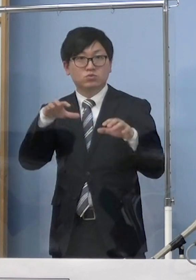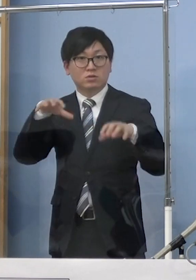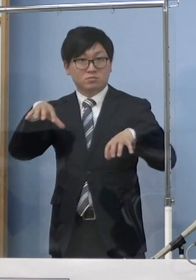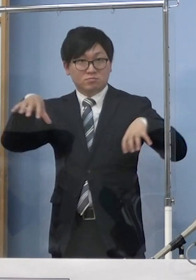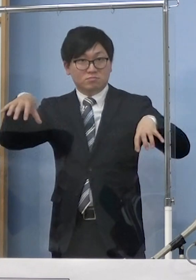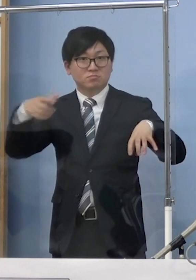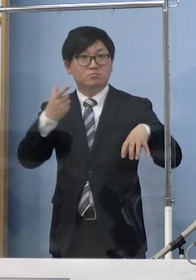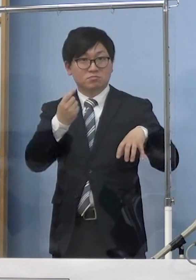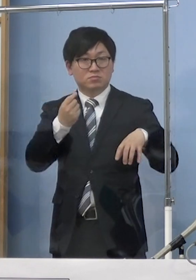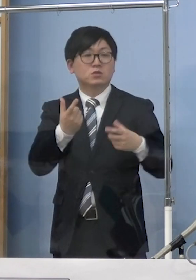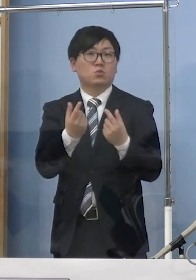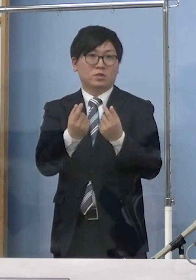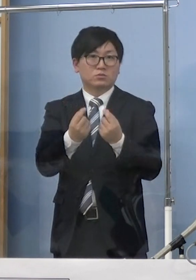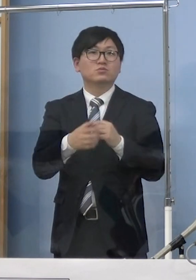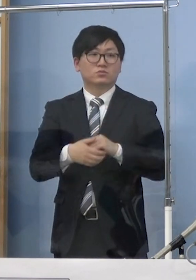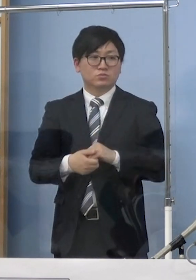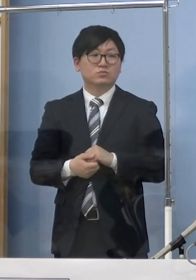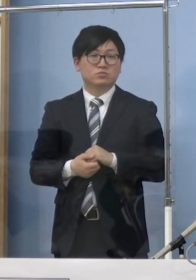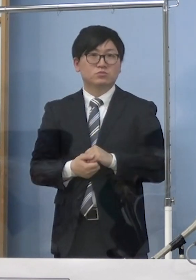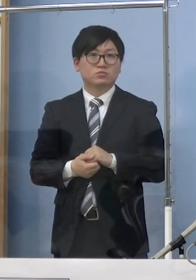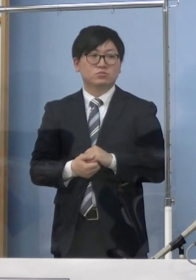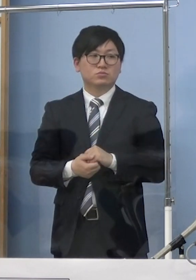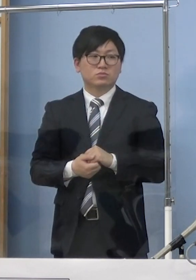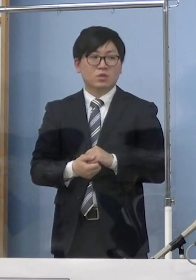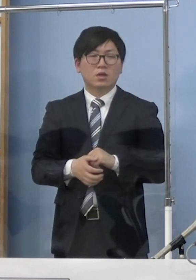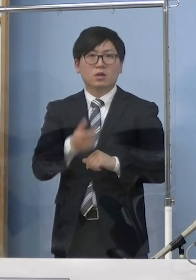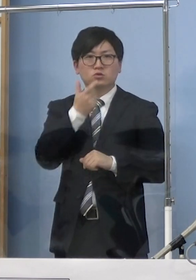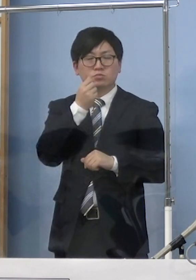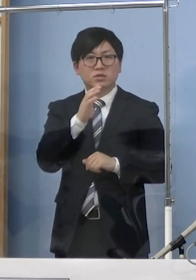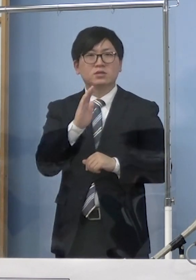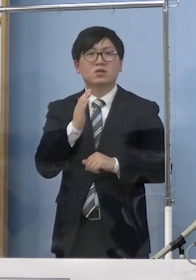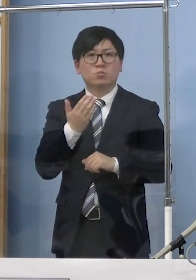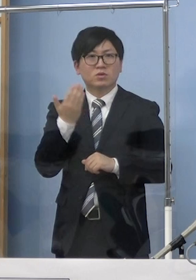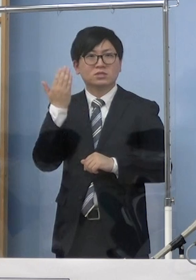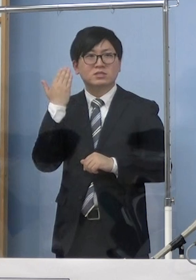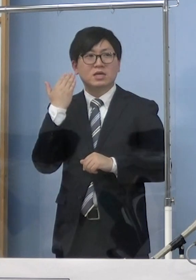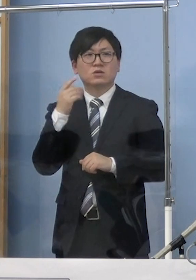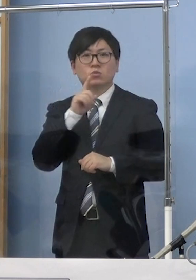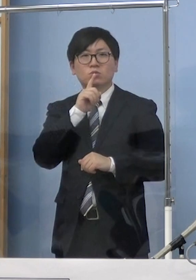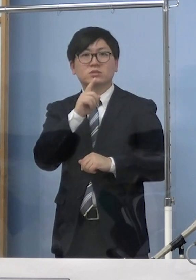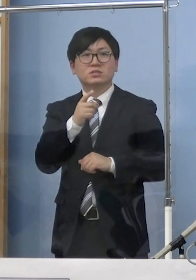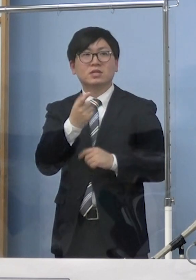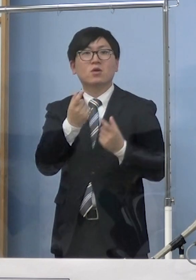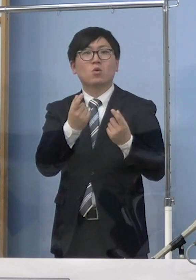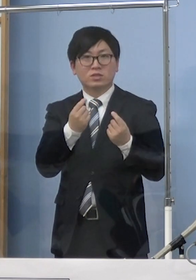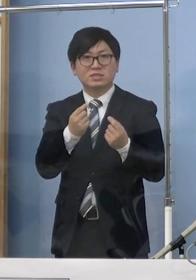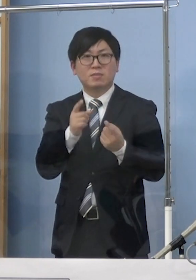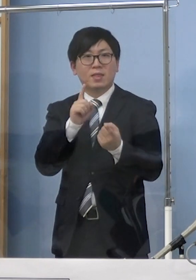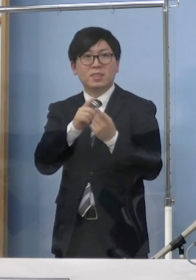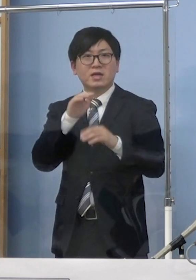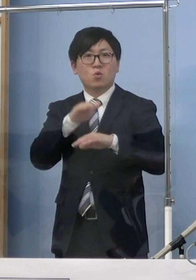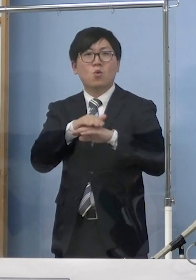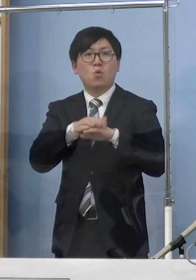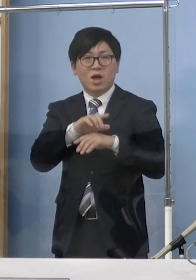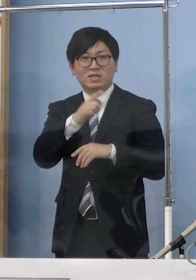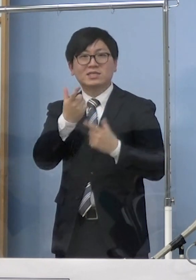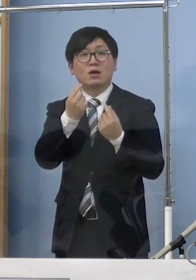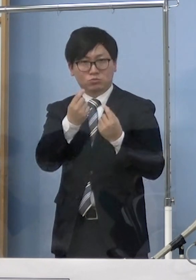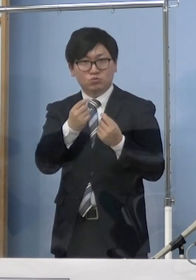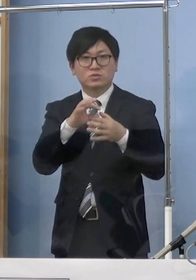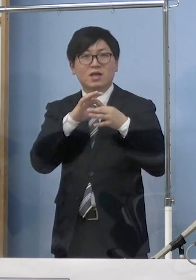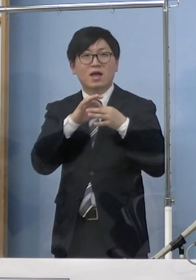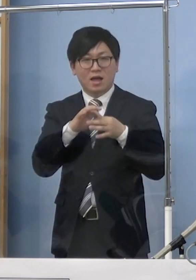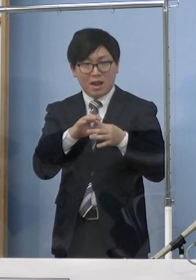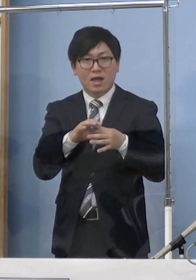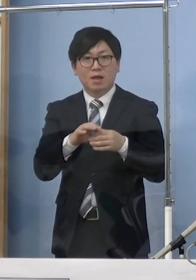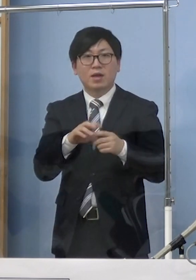そうですね。申し訳ないですが、先ほどご説明させていただいたように対応が違うという点からも明らかなように別々の